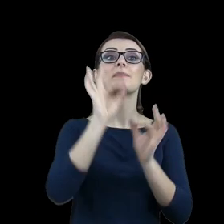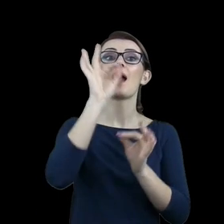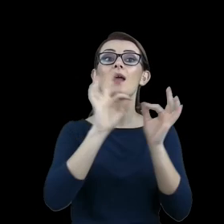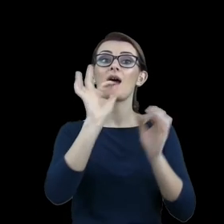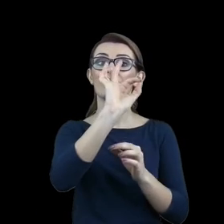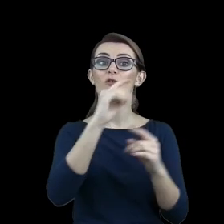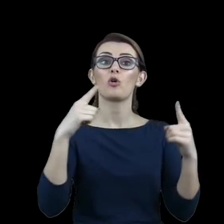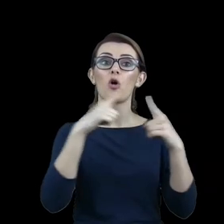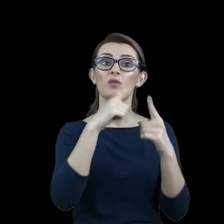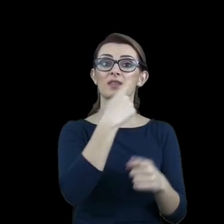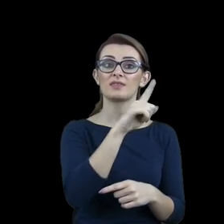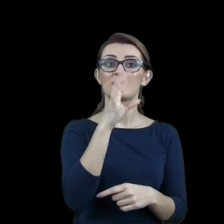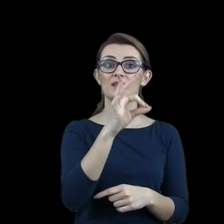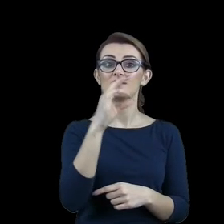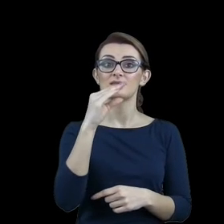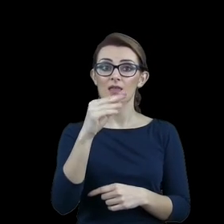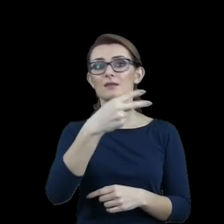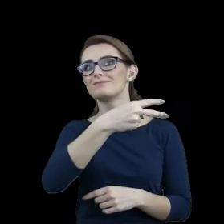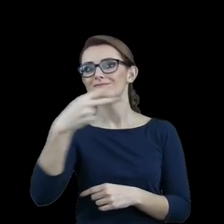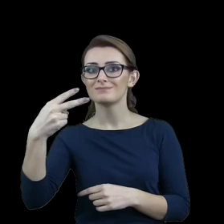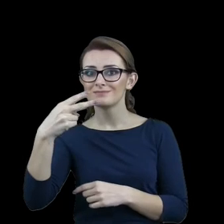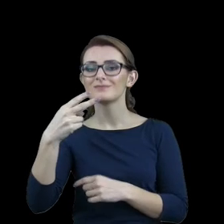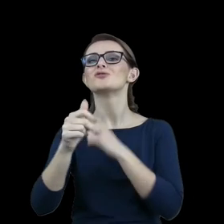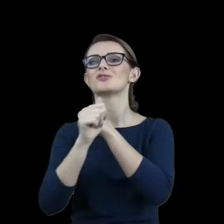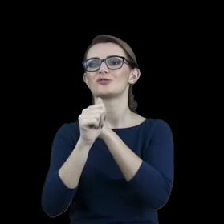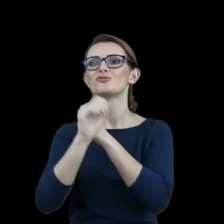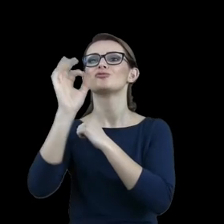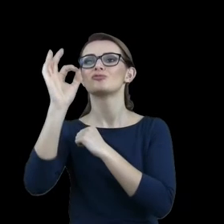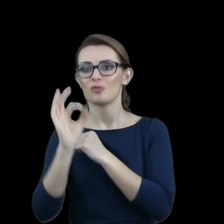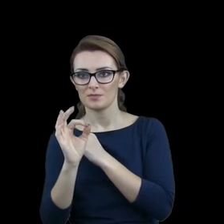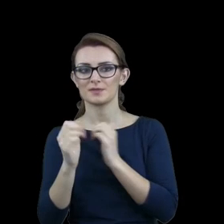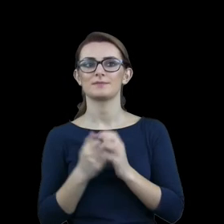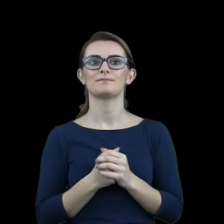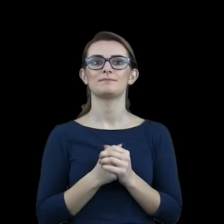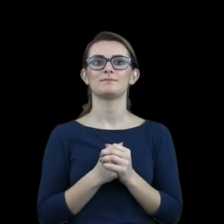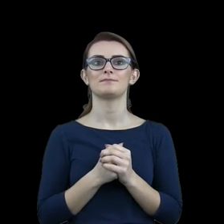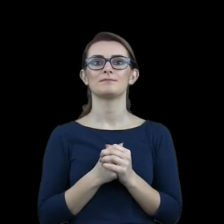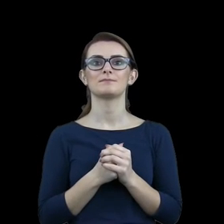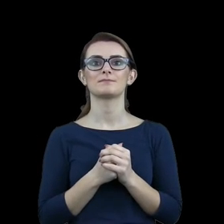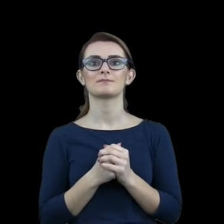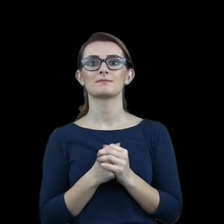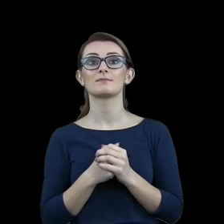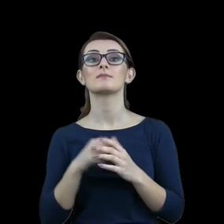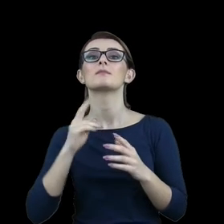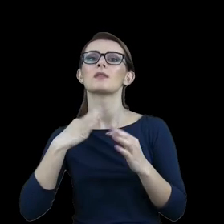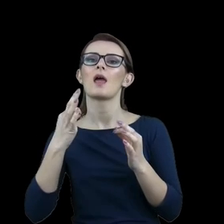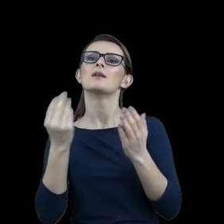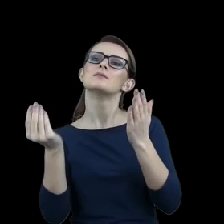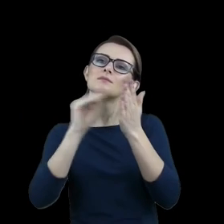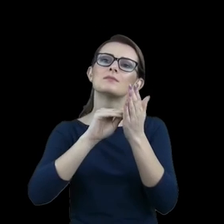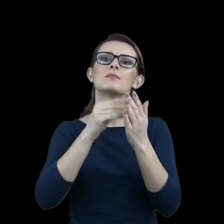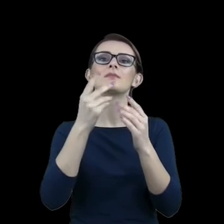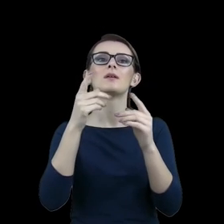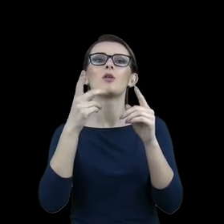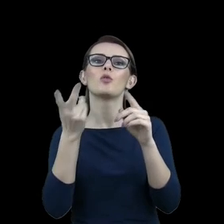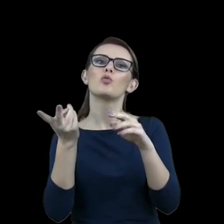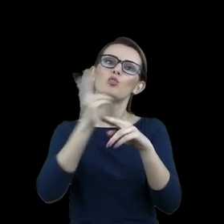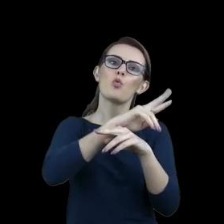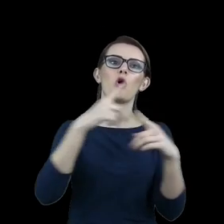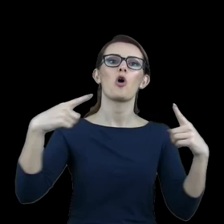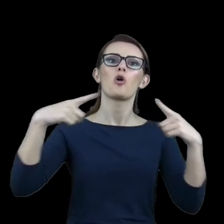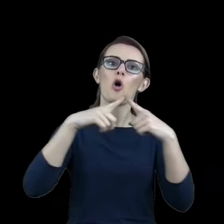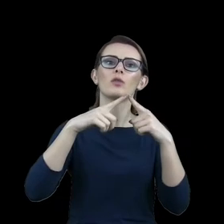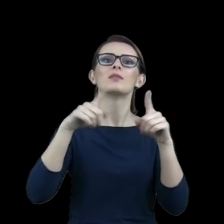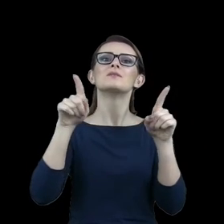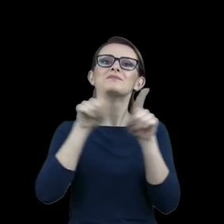tego kąta D, S, E jest równa 60 stopni. No i teraz dla